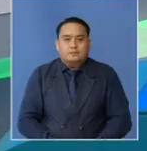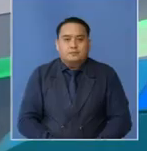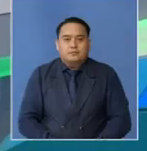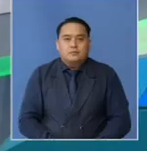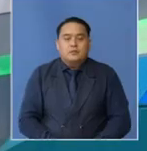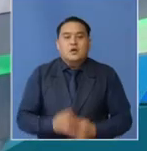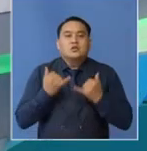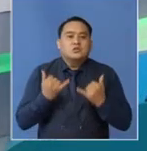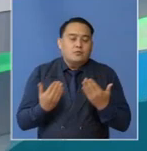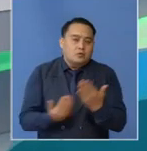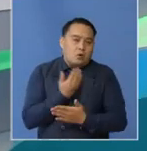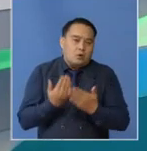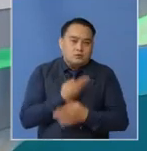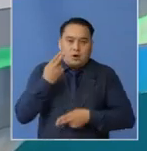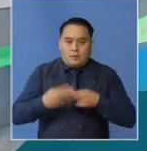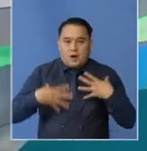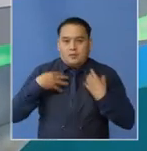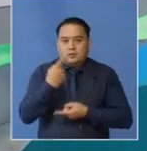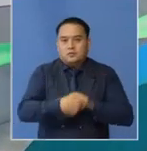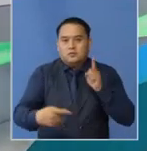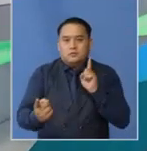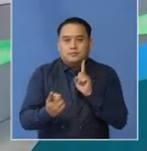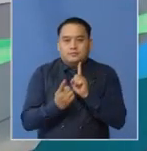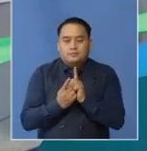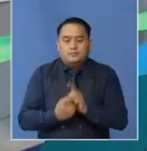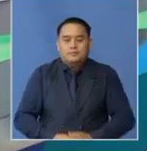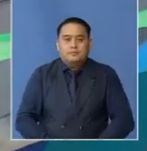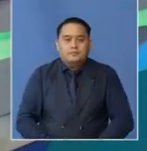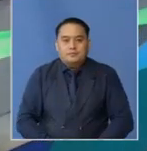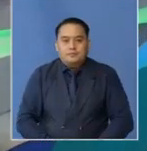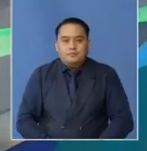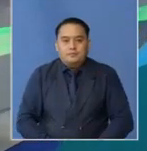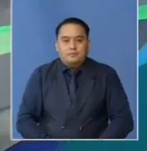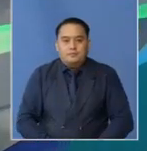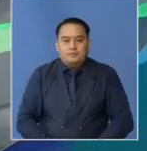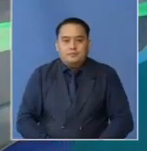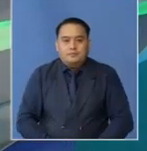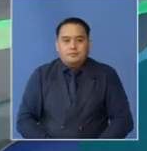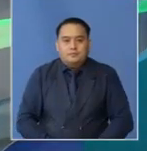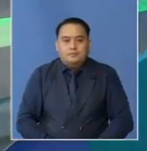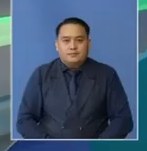Такой оказалась информационная картина этого дня. Спасибо за внимание. До свидания.